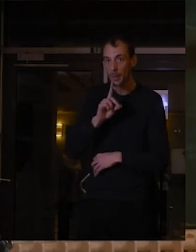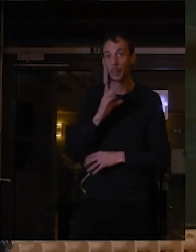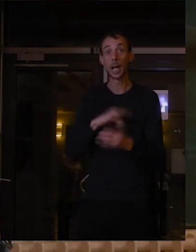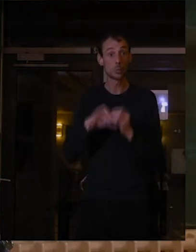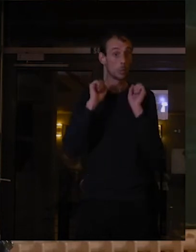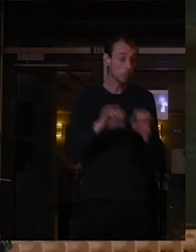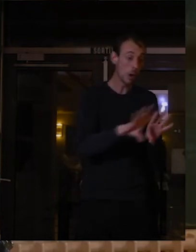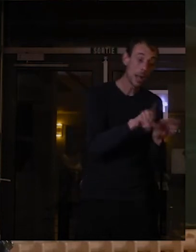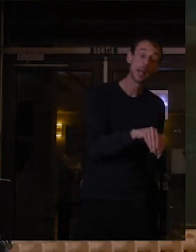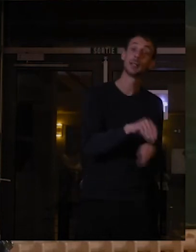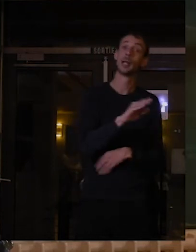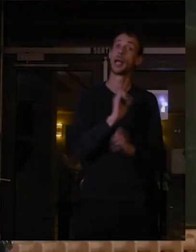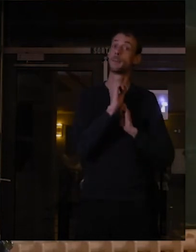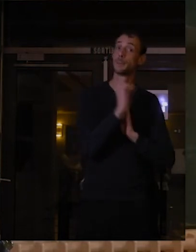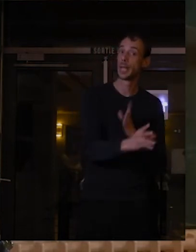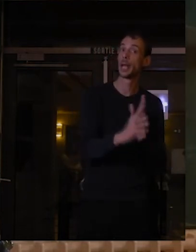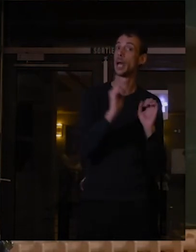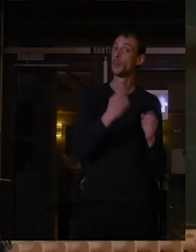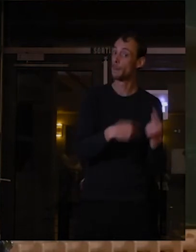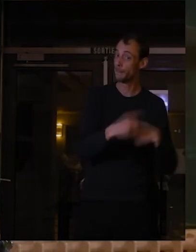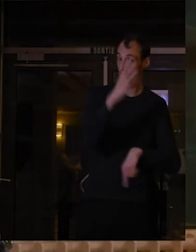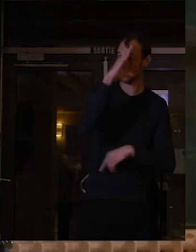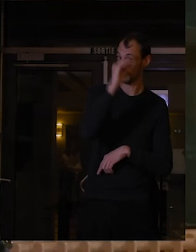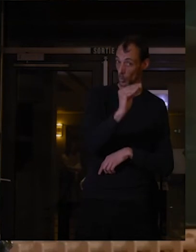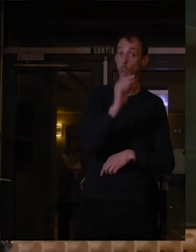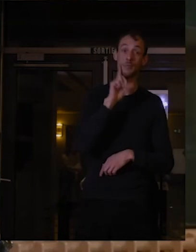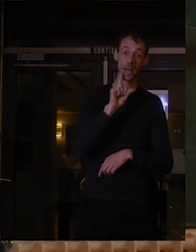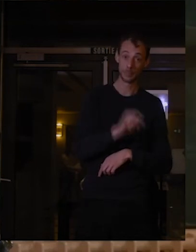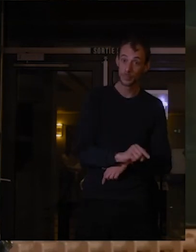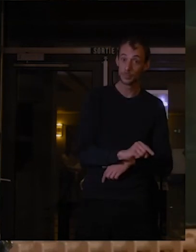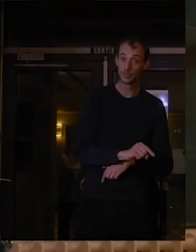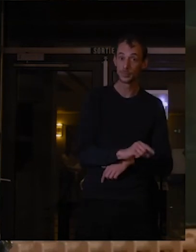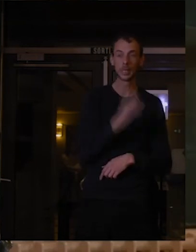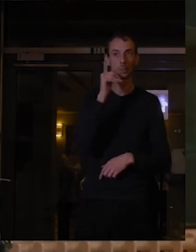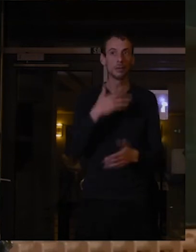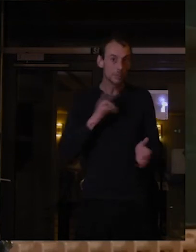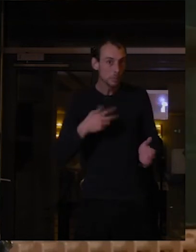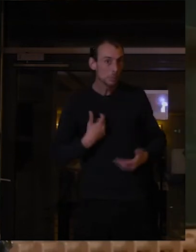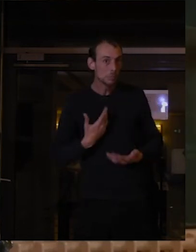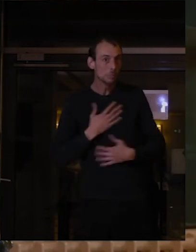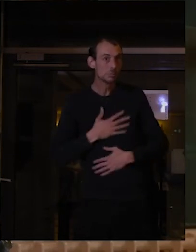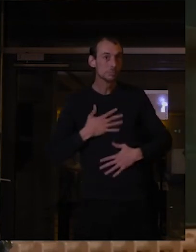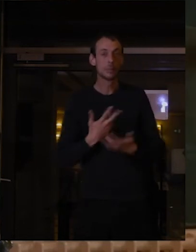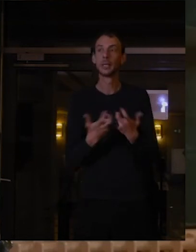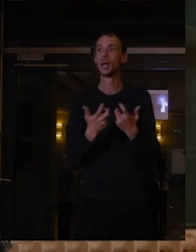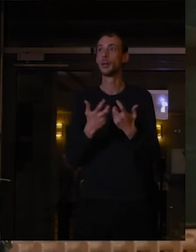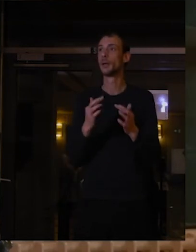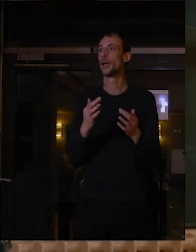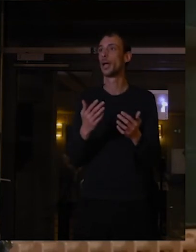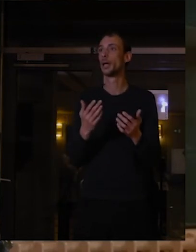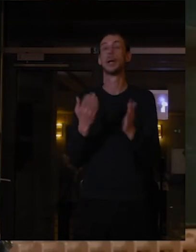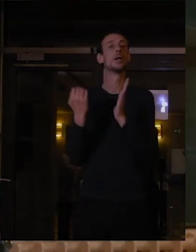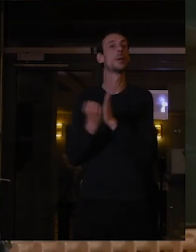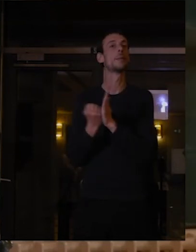Vous avez aujourd'hui, et ça j'en suis très, très heureux, des sponsors, je parle de la Française des Jeux par exemple, qui sont